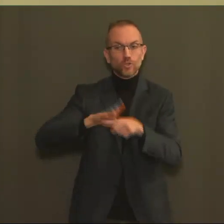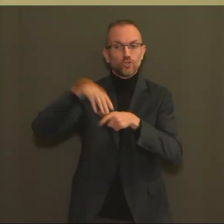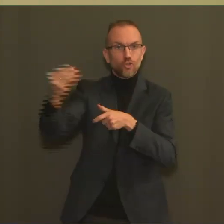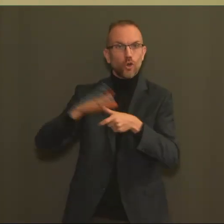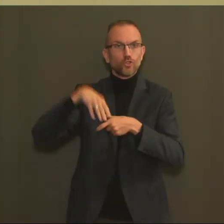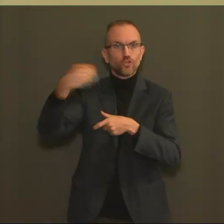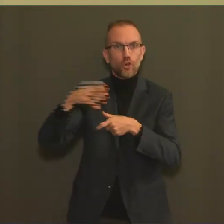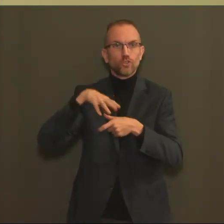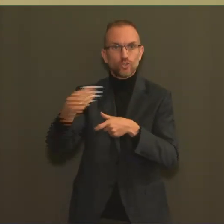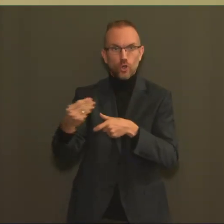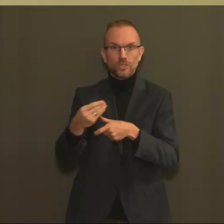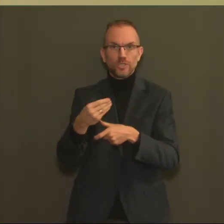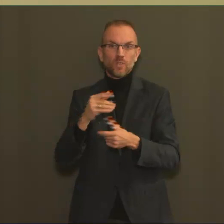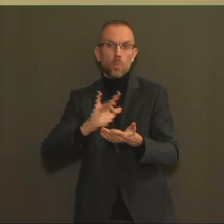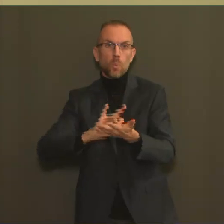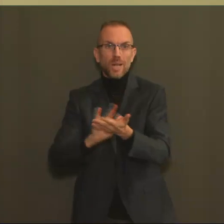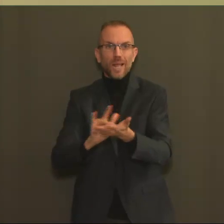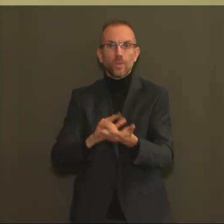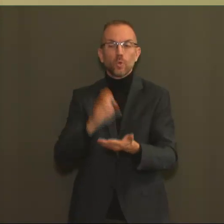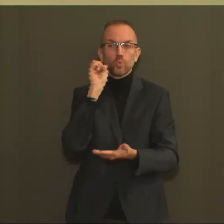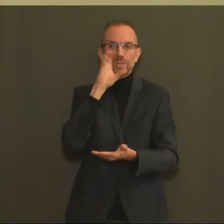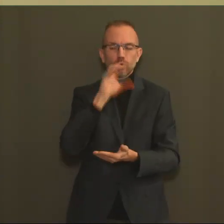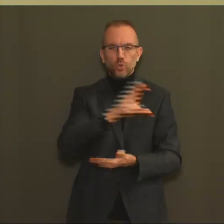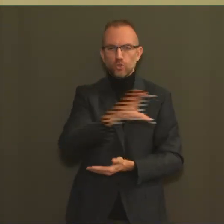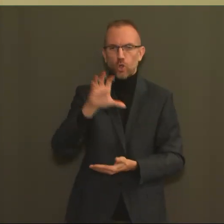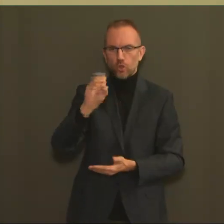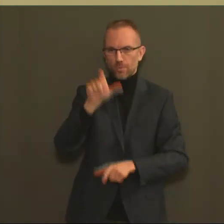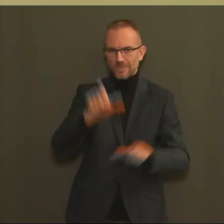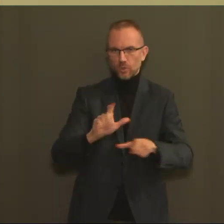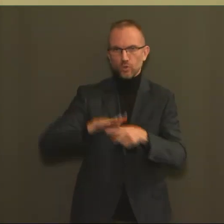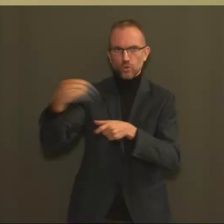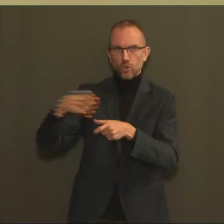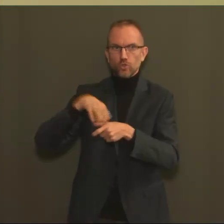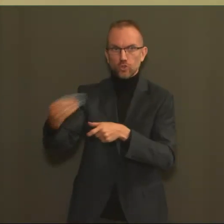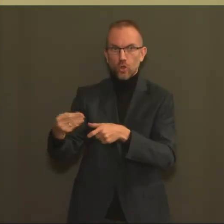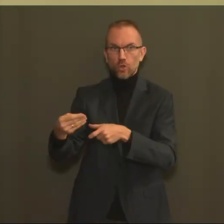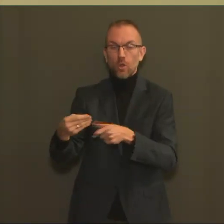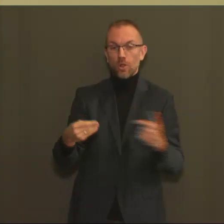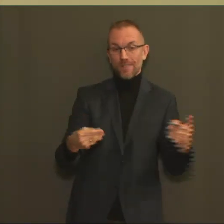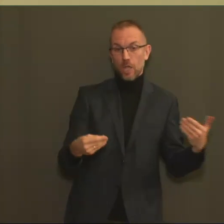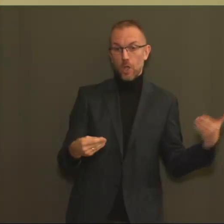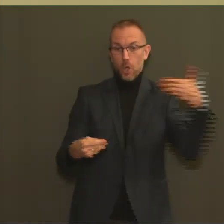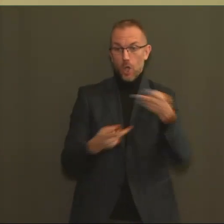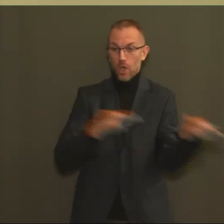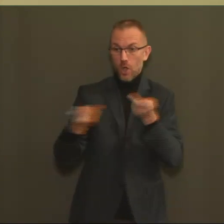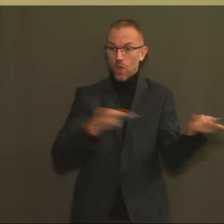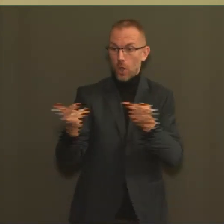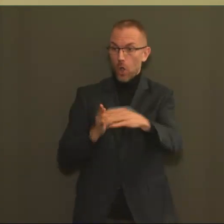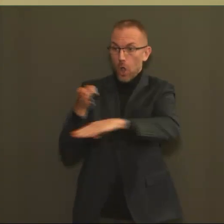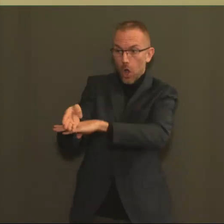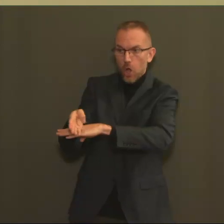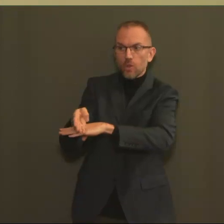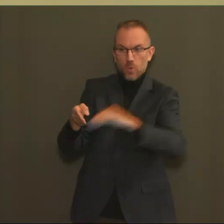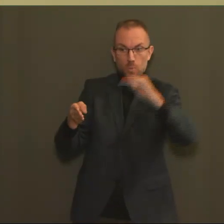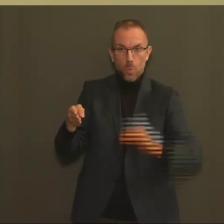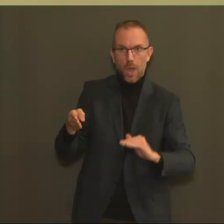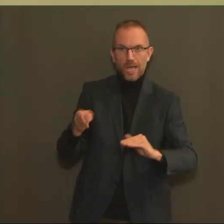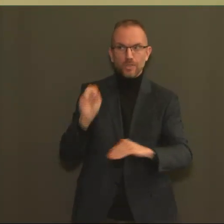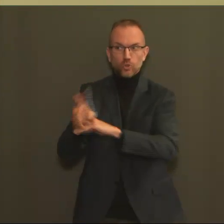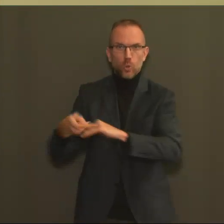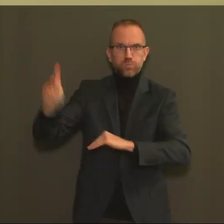ze hier zijn mijn actueel hem al haar wagen als pdc china middel of schip van cat passion dood was als was alsof